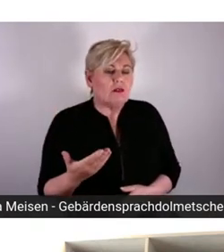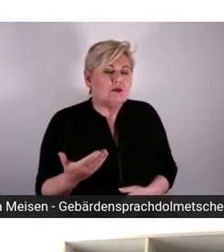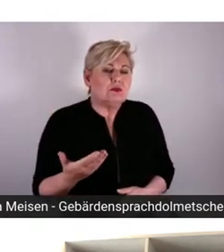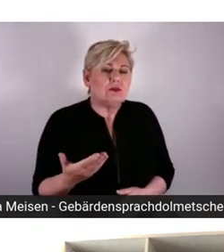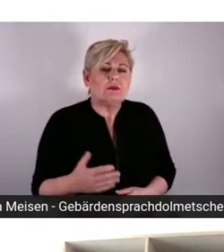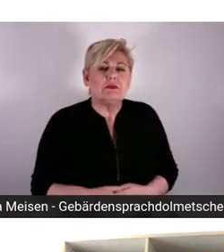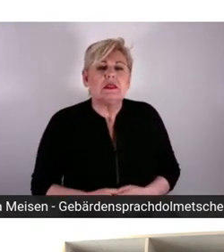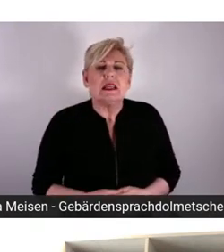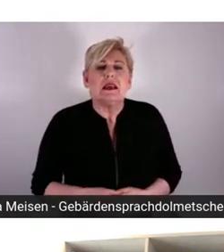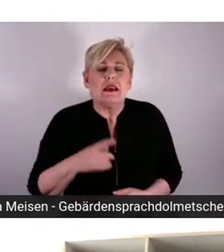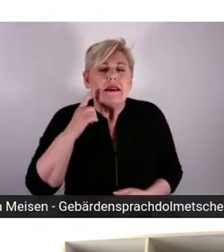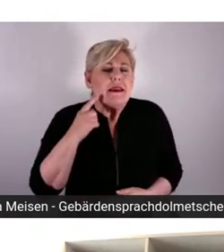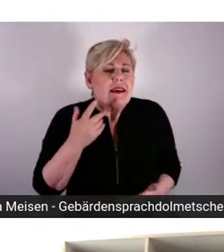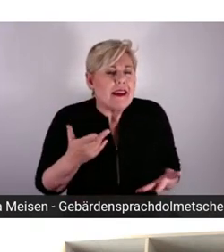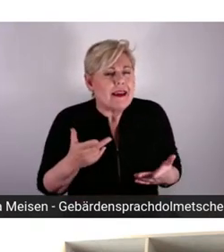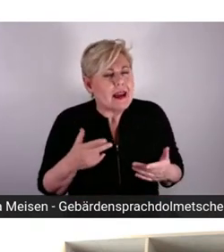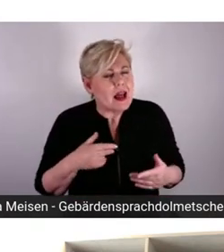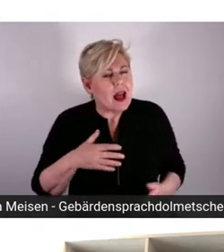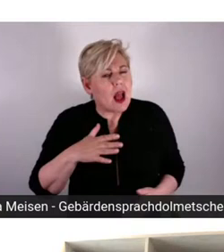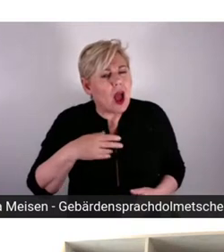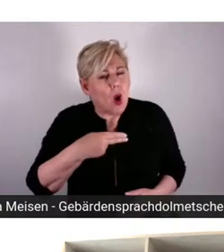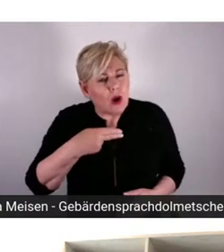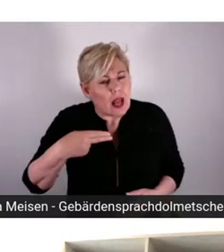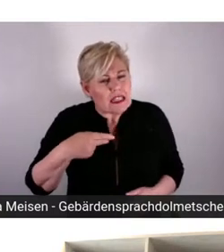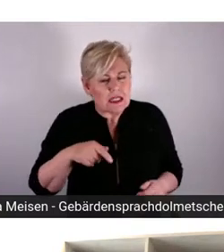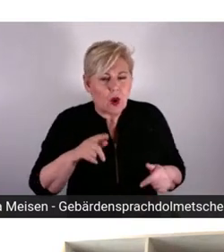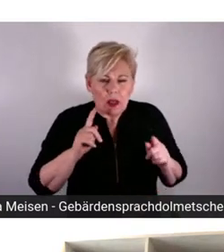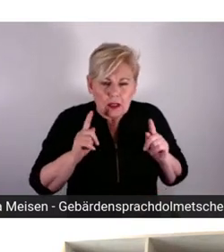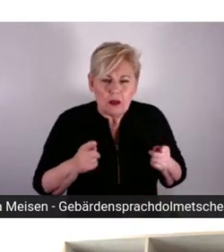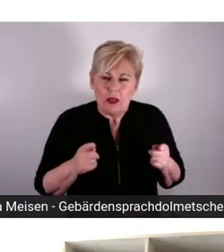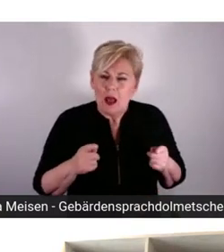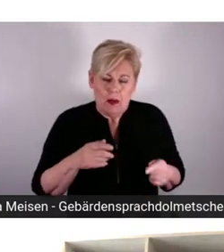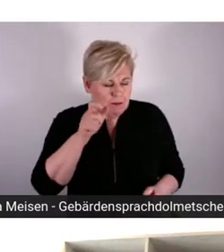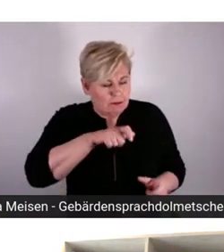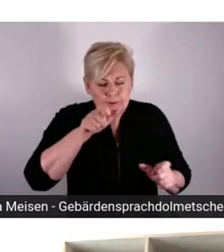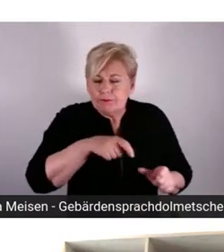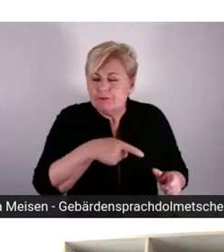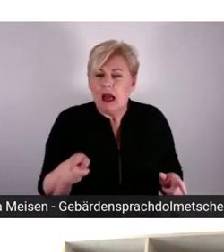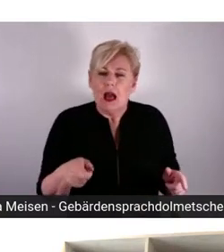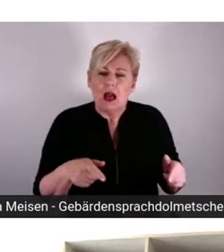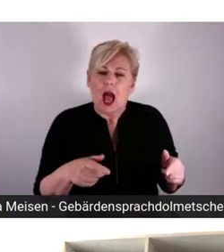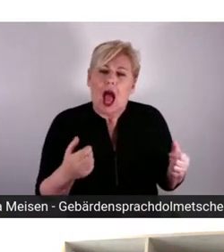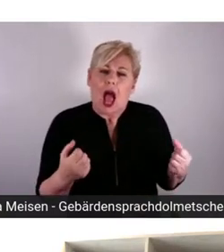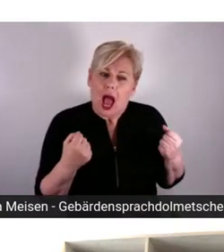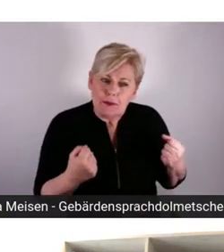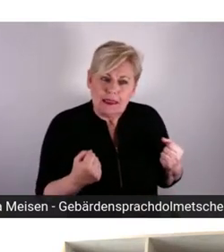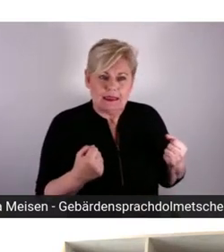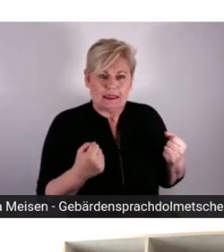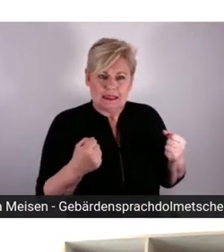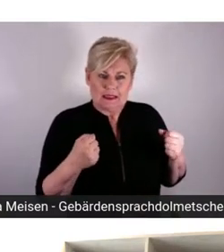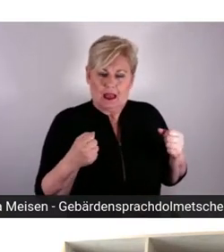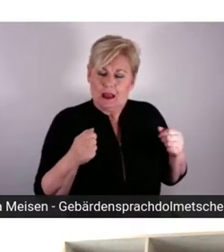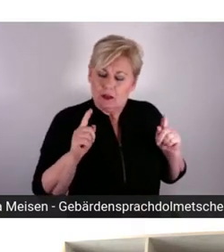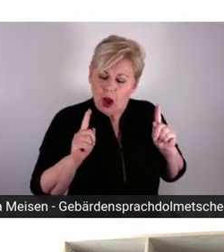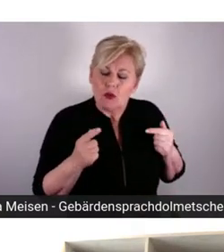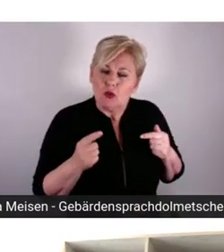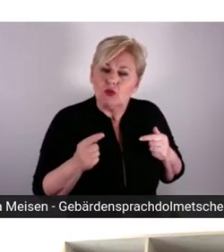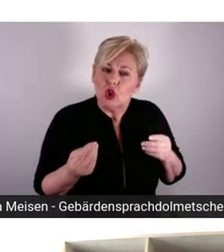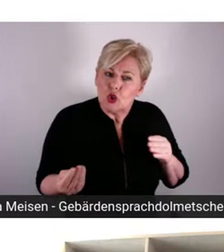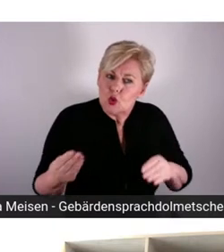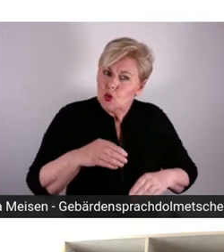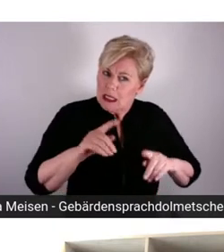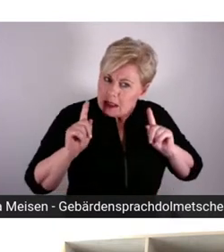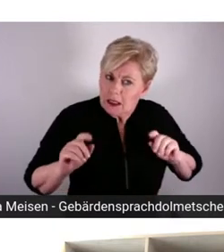Honoratioren genannt, getrieben wird, von Menschen, die erstmal sehr gut abgesichert sind und sich dann zusätzlich engagieren, auch von vielen